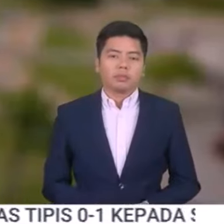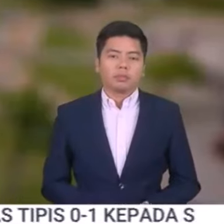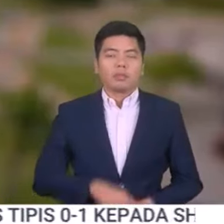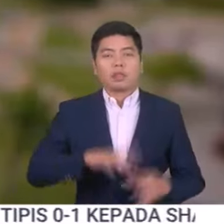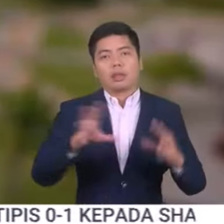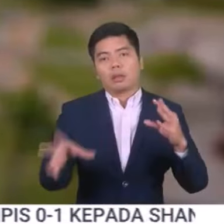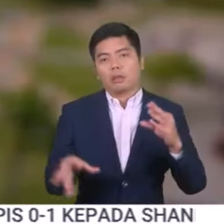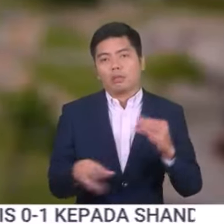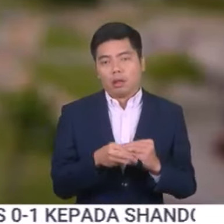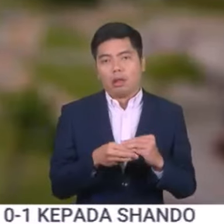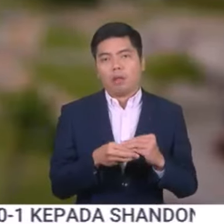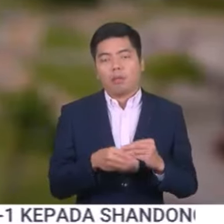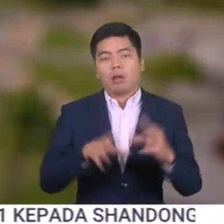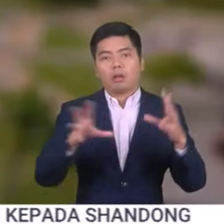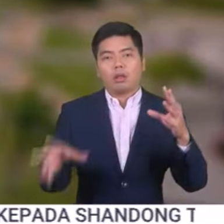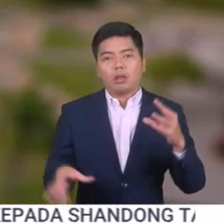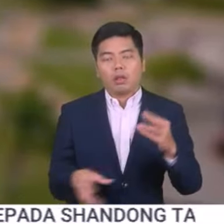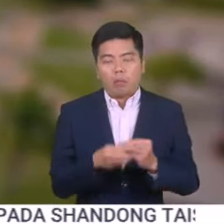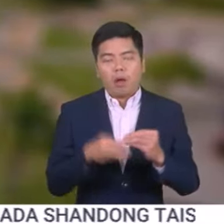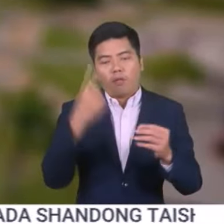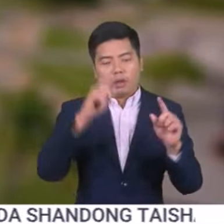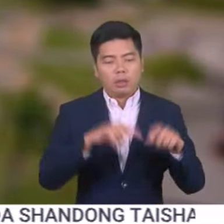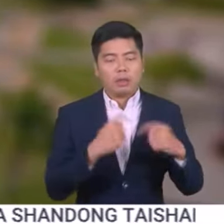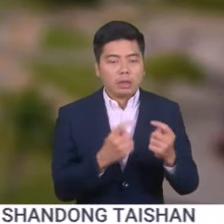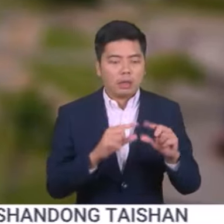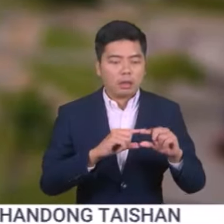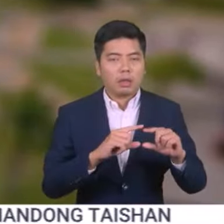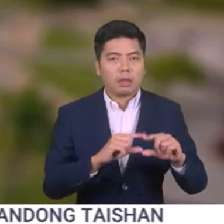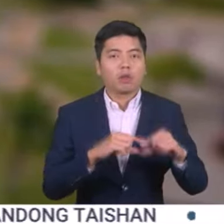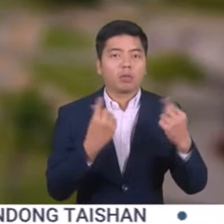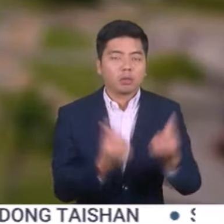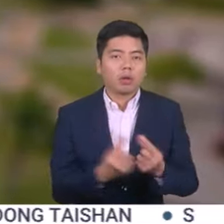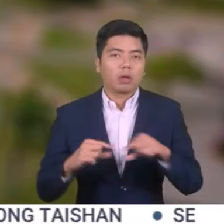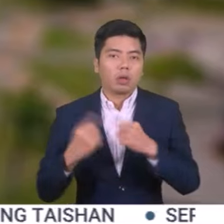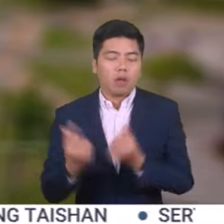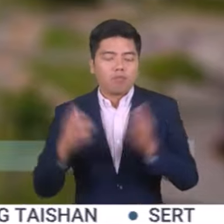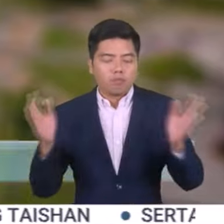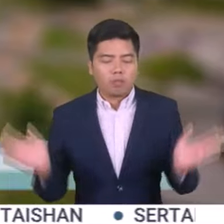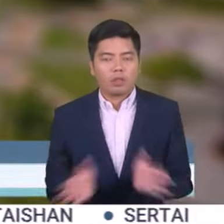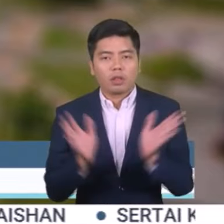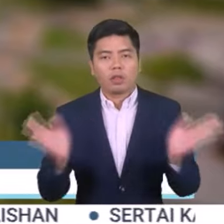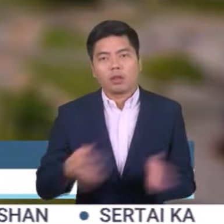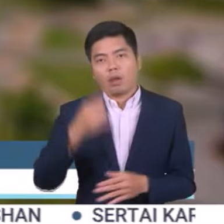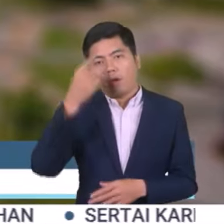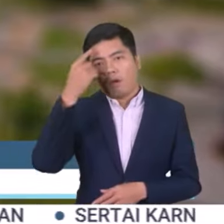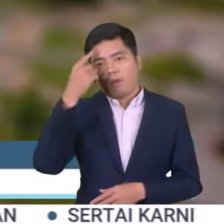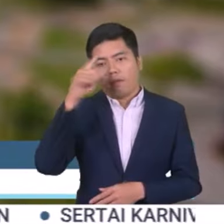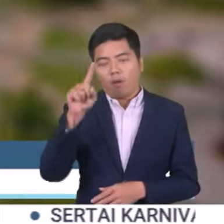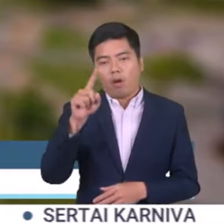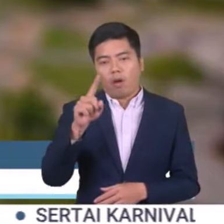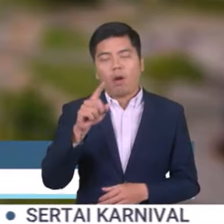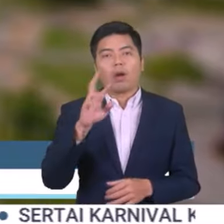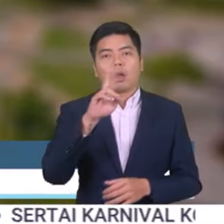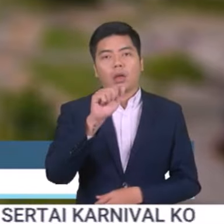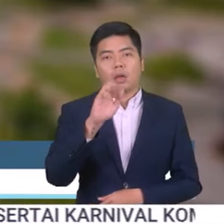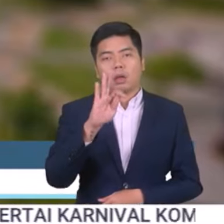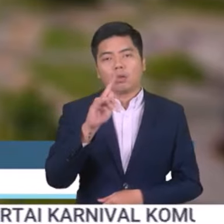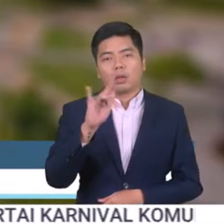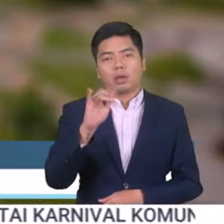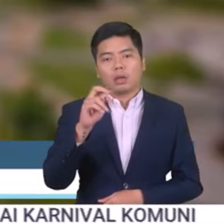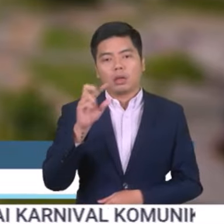Penambahan segmen baru iaitu kategori antarabangsa menyemarakkan lagi penganjuran selama Rafting International